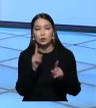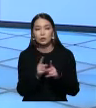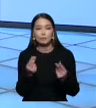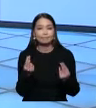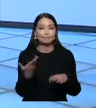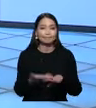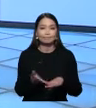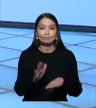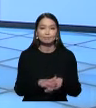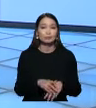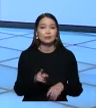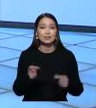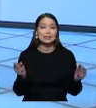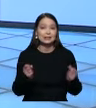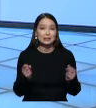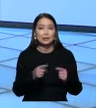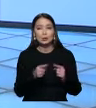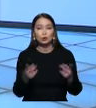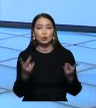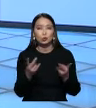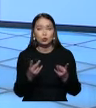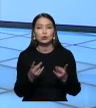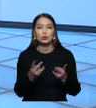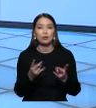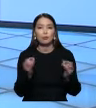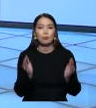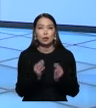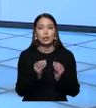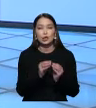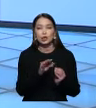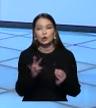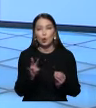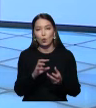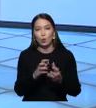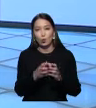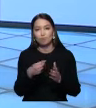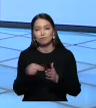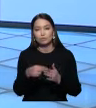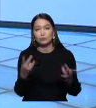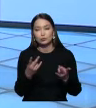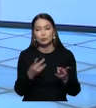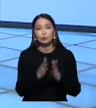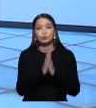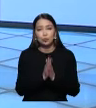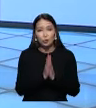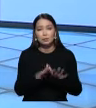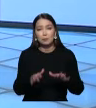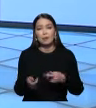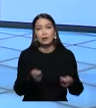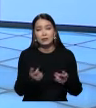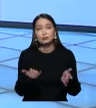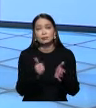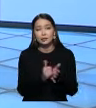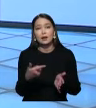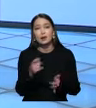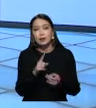неподъемные. Чтобы прожить зиму, нужно не меньше 10 тонн твердого топлива. Сельчане уже 10 лет просят местные власти провести к ним газ, но